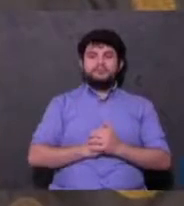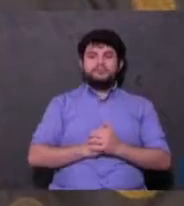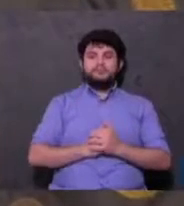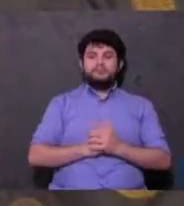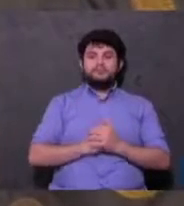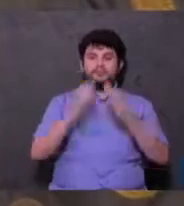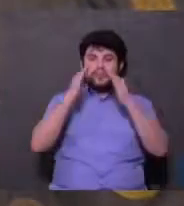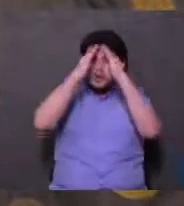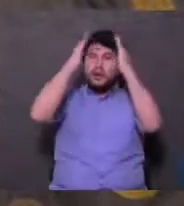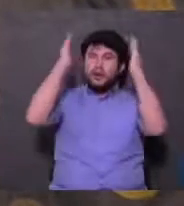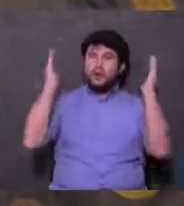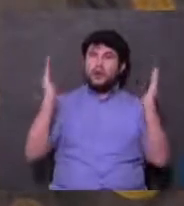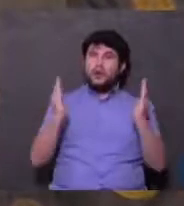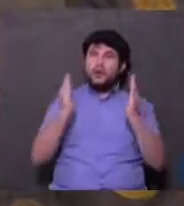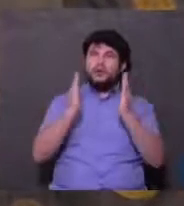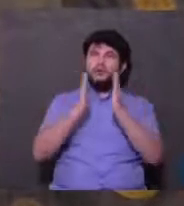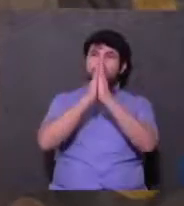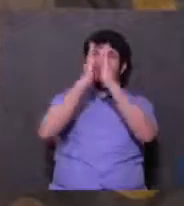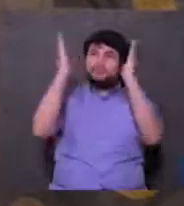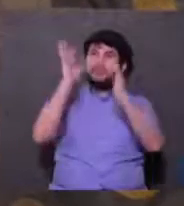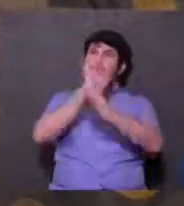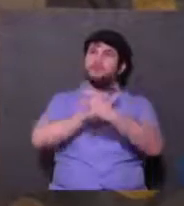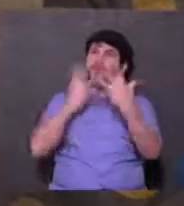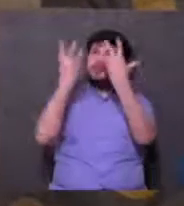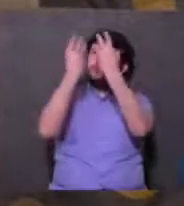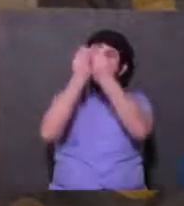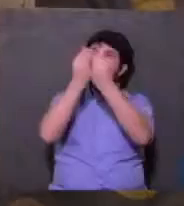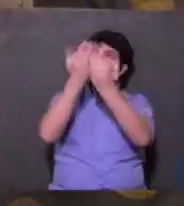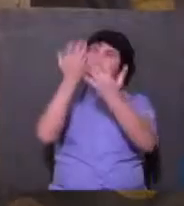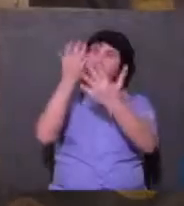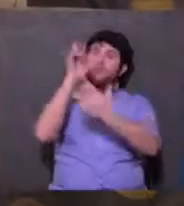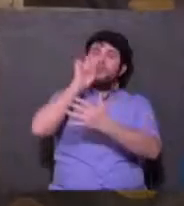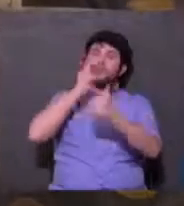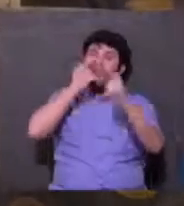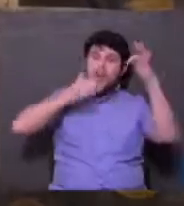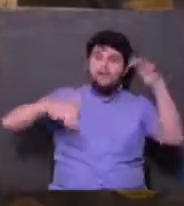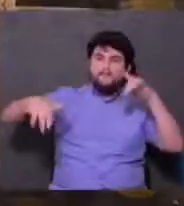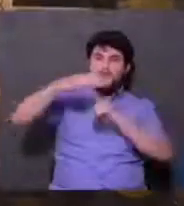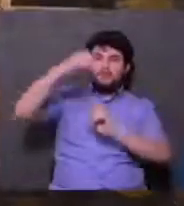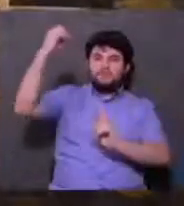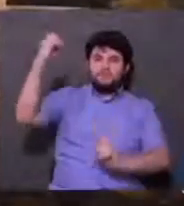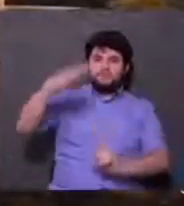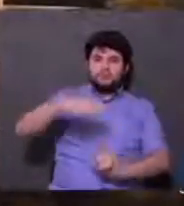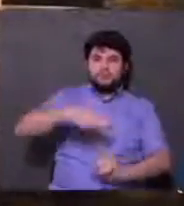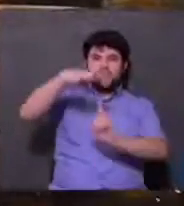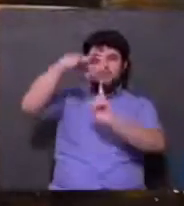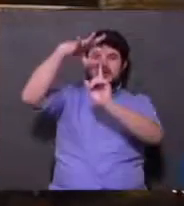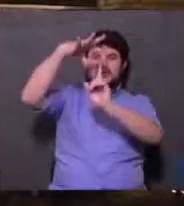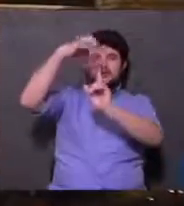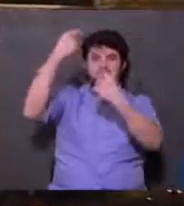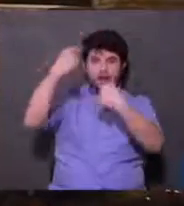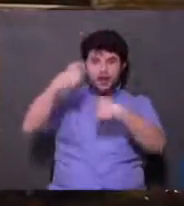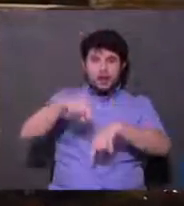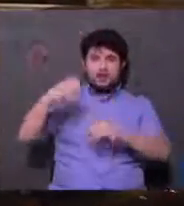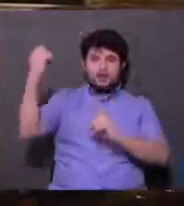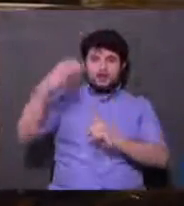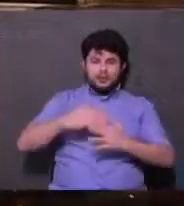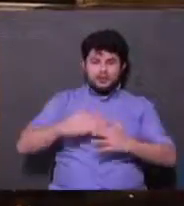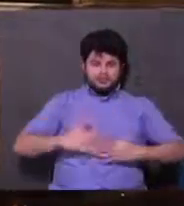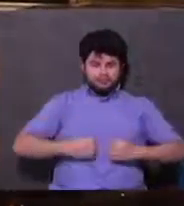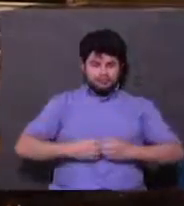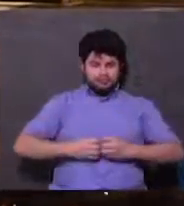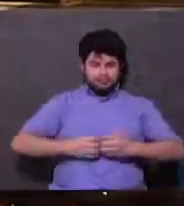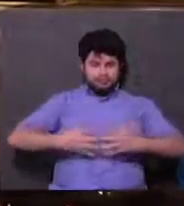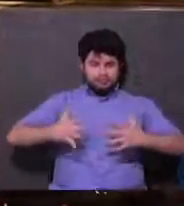Gegrüßet seist du, Maria, voll der Gnade, der Herr ist mit dir. Du bist gebenedeit unter den Frauen, und gebenedeit ist die